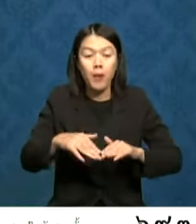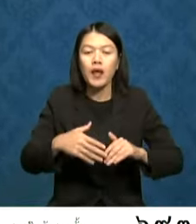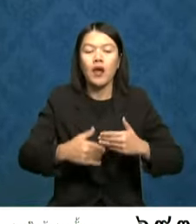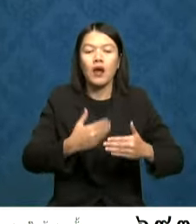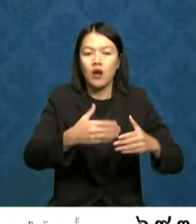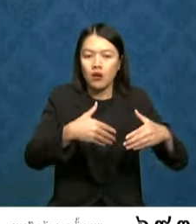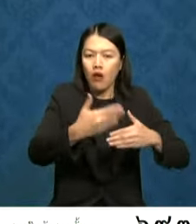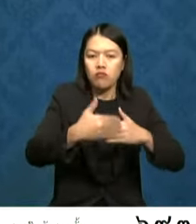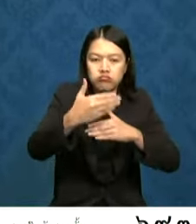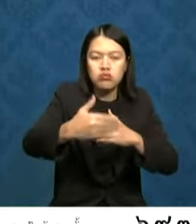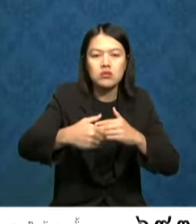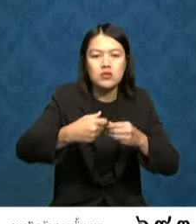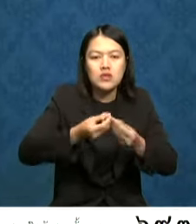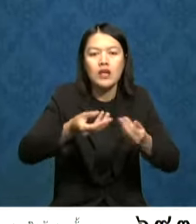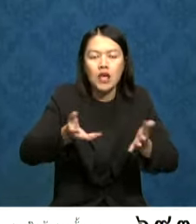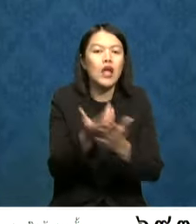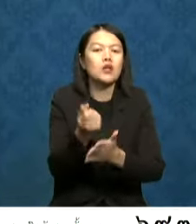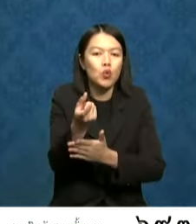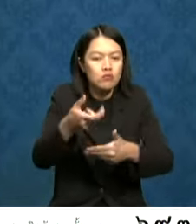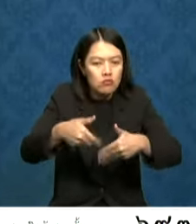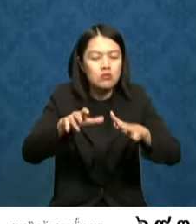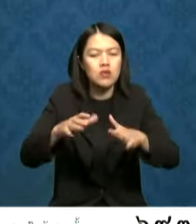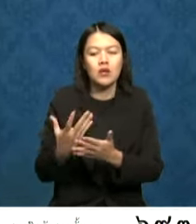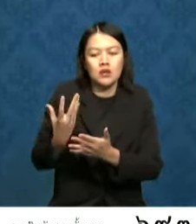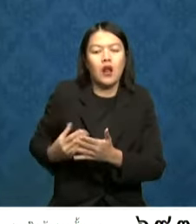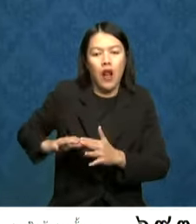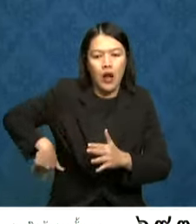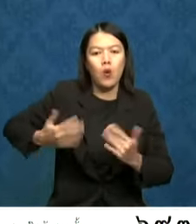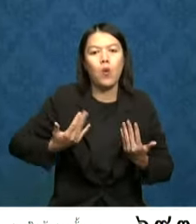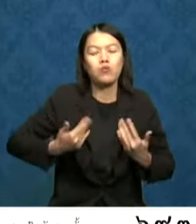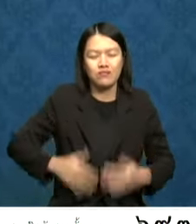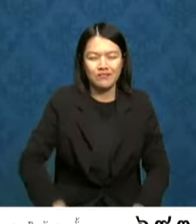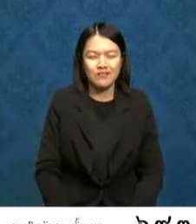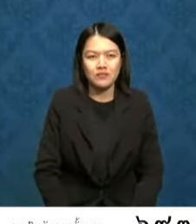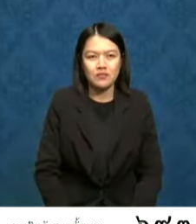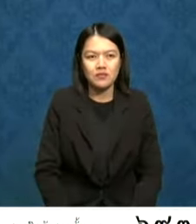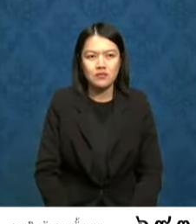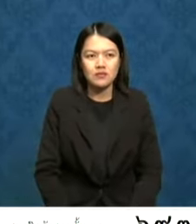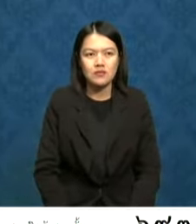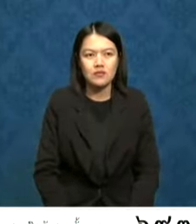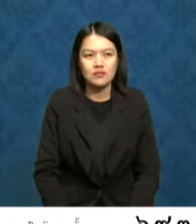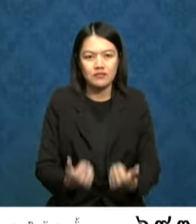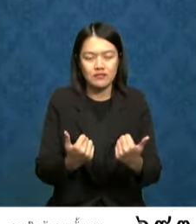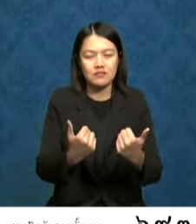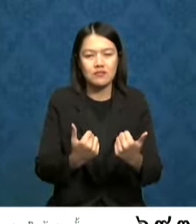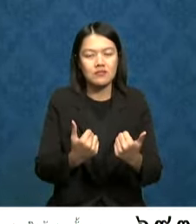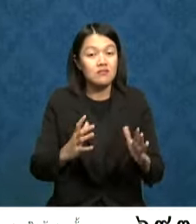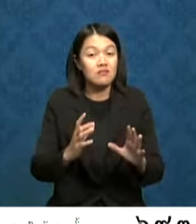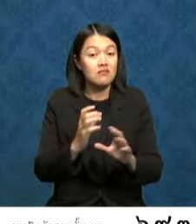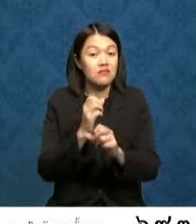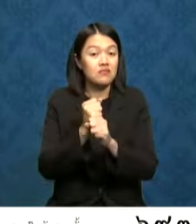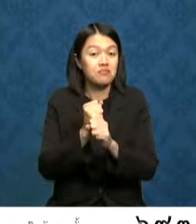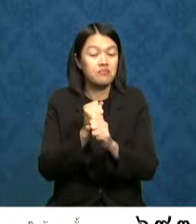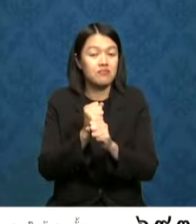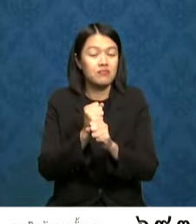ไม่เป็นไรข้ามปีผิดกฎหมายก็แจกมาเลยแจกเป็นเงินสดไปที่เหลือค่อยไปตายระดับหน้าสุดท้ายเนี่ยเครดิตมันจะไม่เหลือ